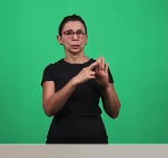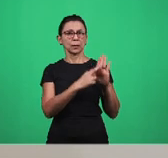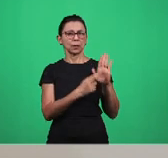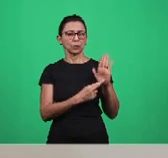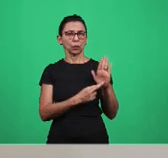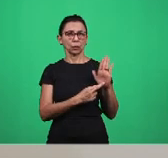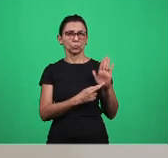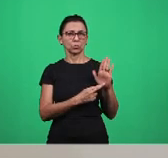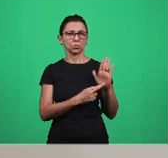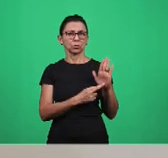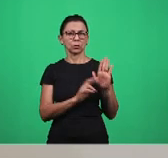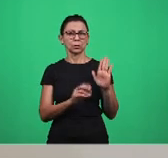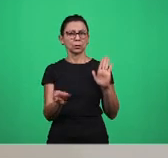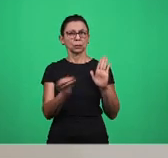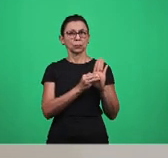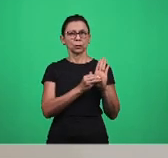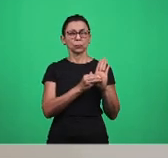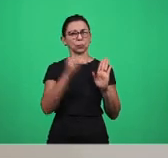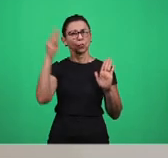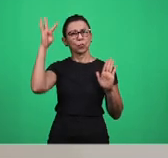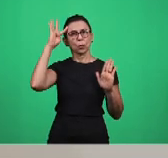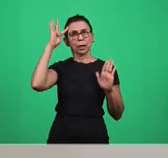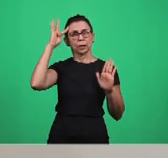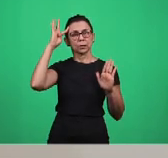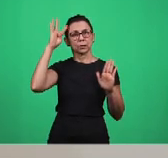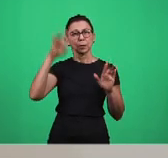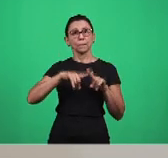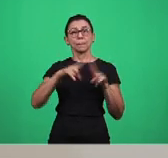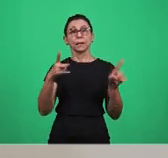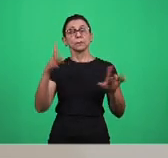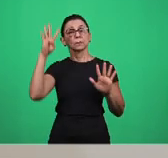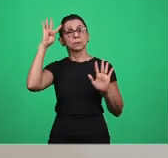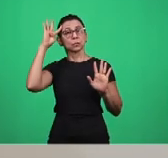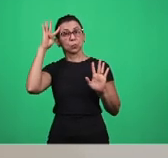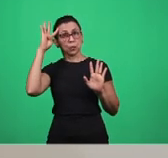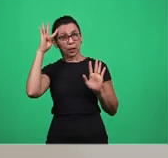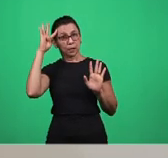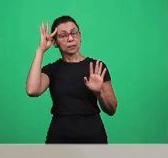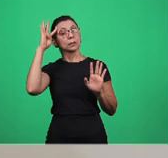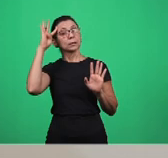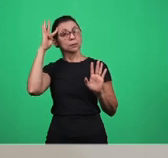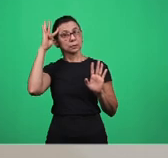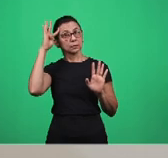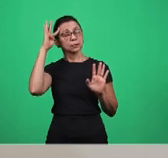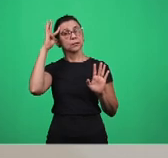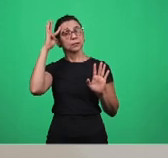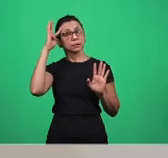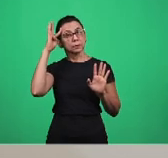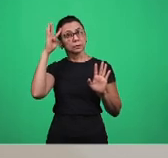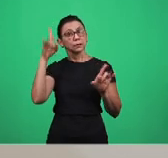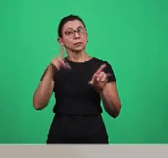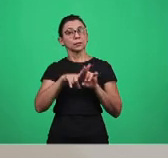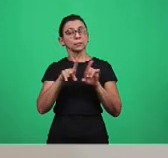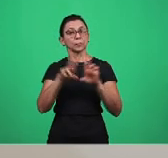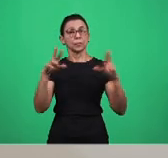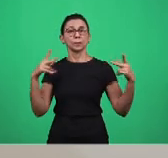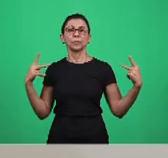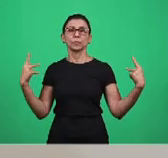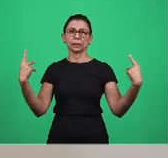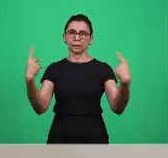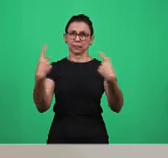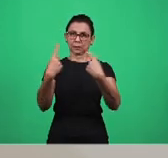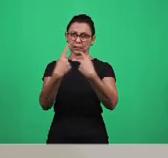mais mercredi est aussi un compte du presbytère où nous allons inviter des pasteurs, des